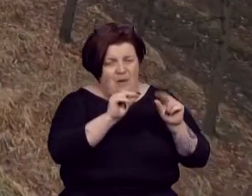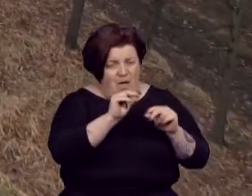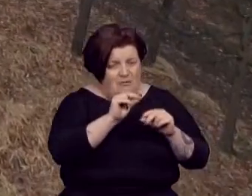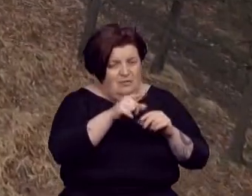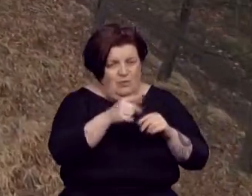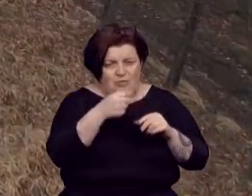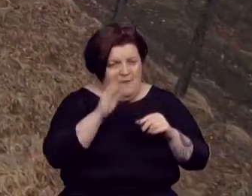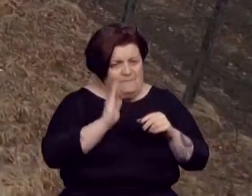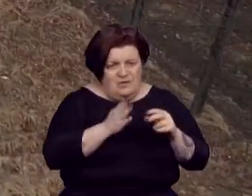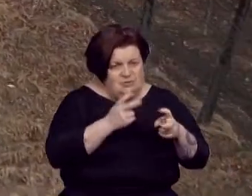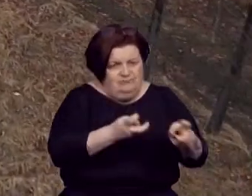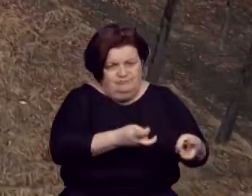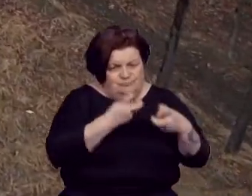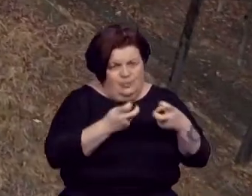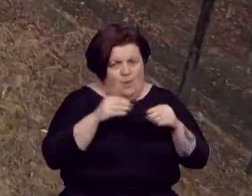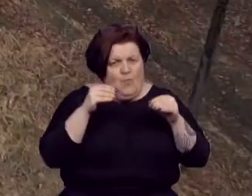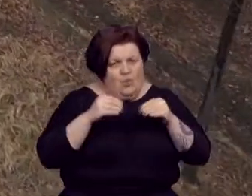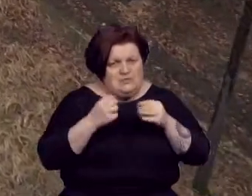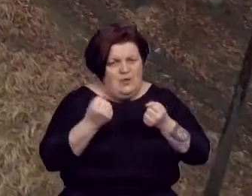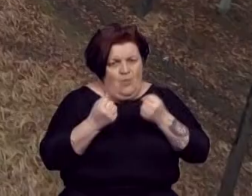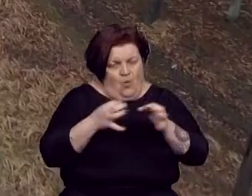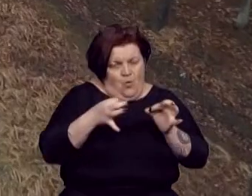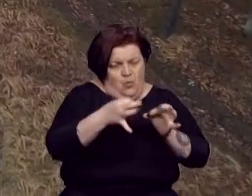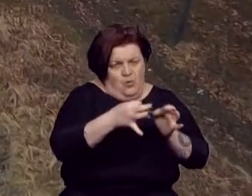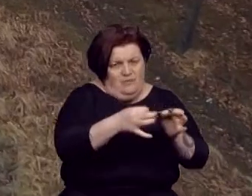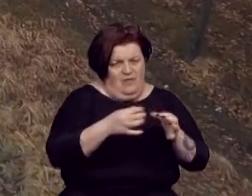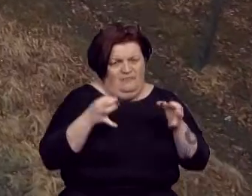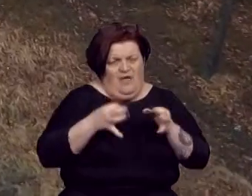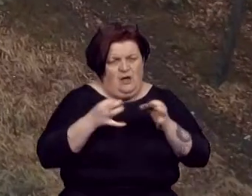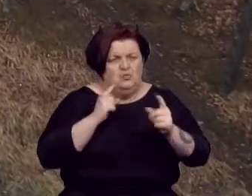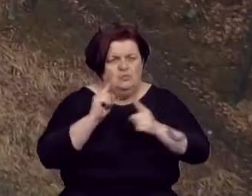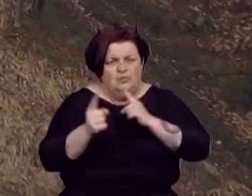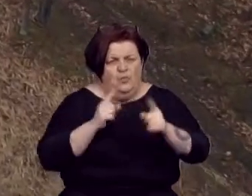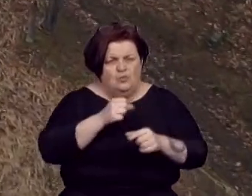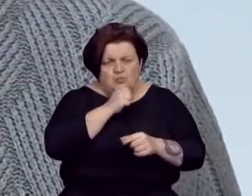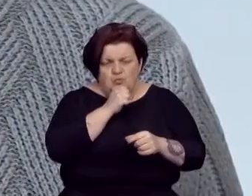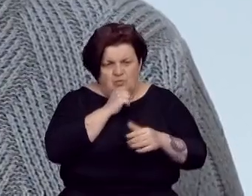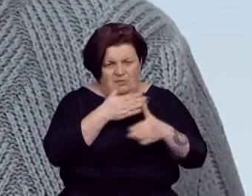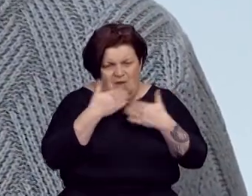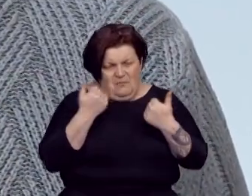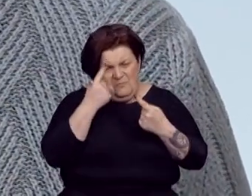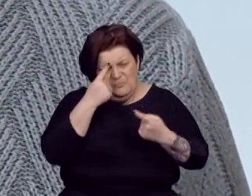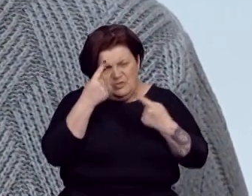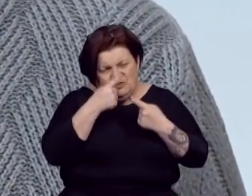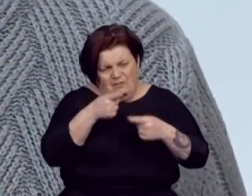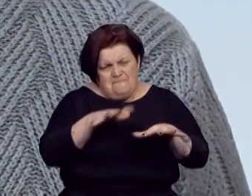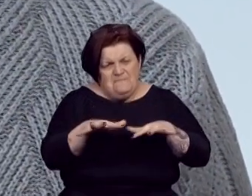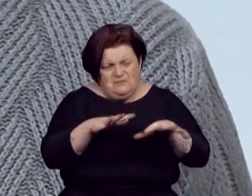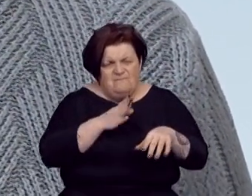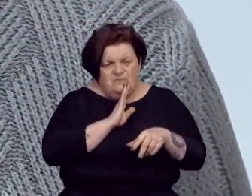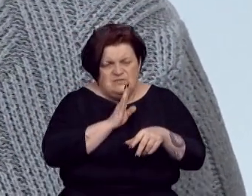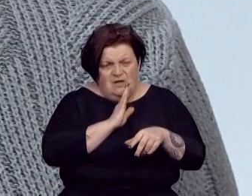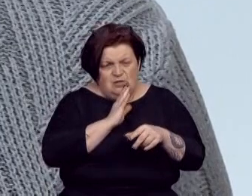będzie rozbierany, żeby no, można było tam zaparkować. No wiadomo, ten ruch w tej chwili nie jest jakiś duży, więc myślimy, że te miejsca